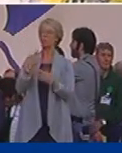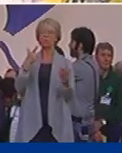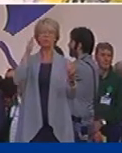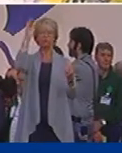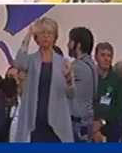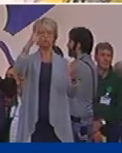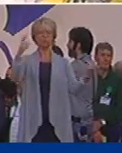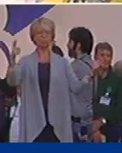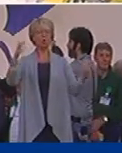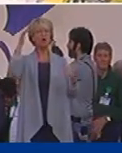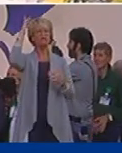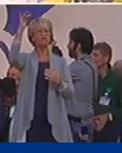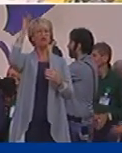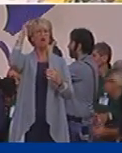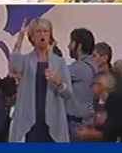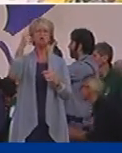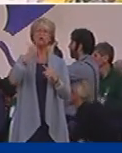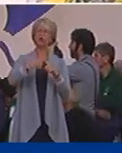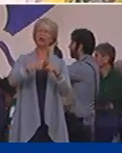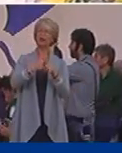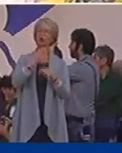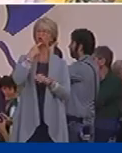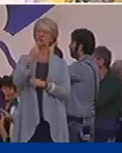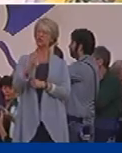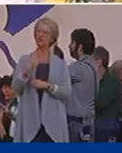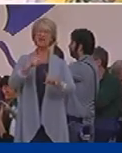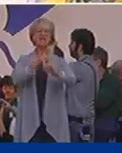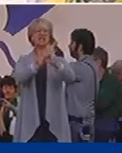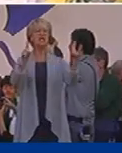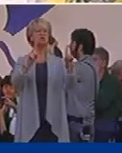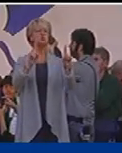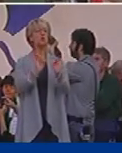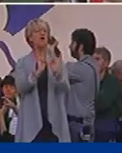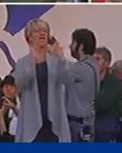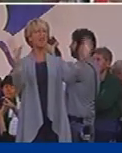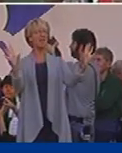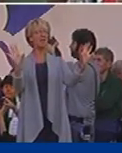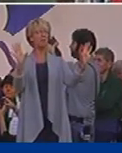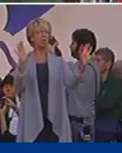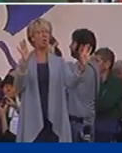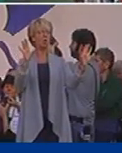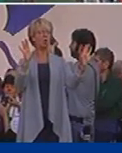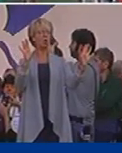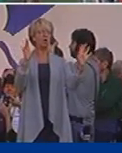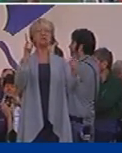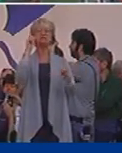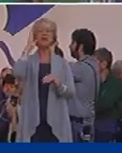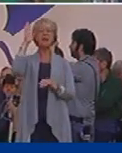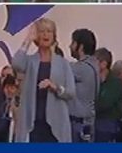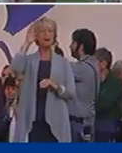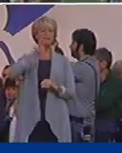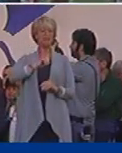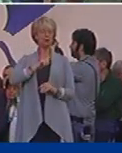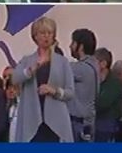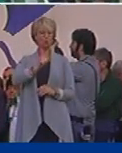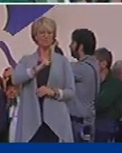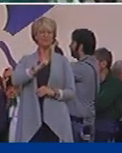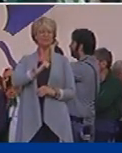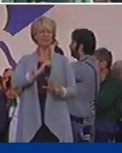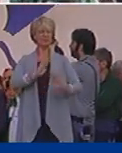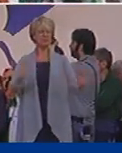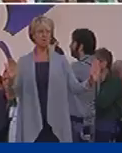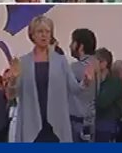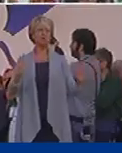futuro. Un filosofo greco diceva che nessuno è libero se non è innanzitutto padrone di se stesso.